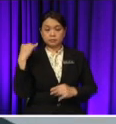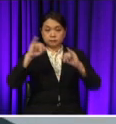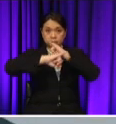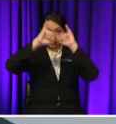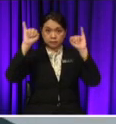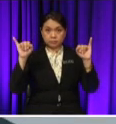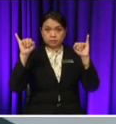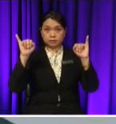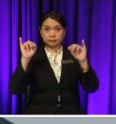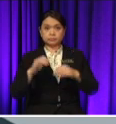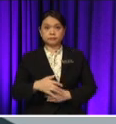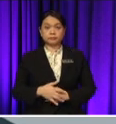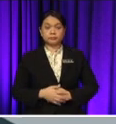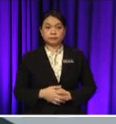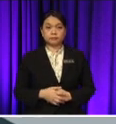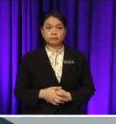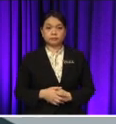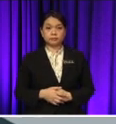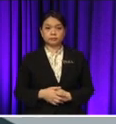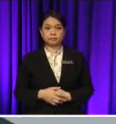di dalam hati